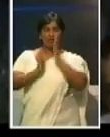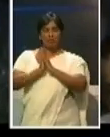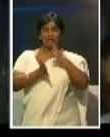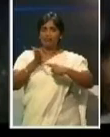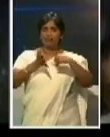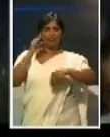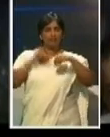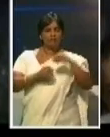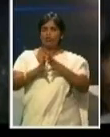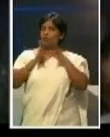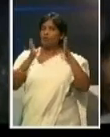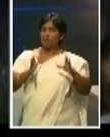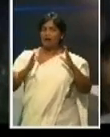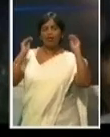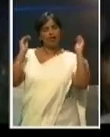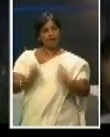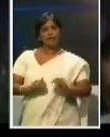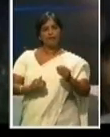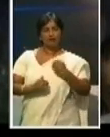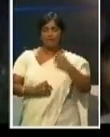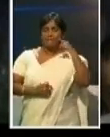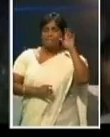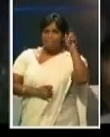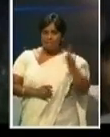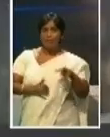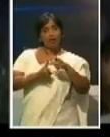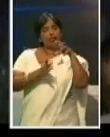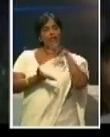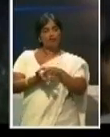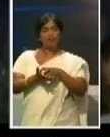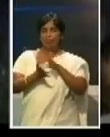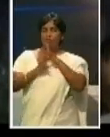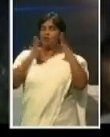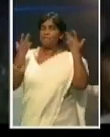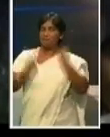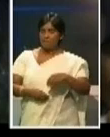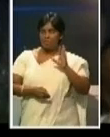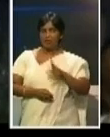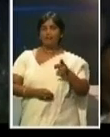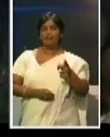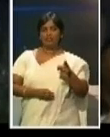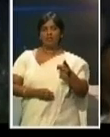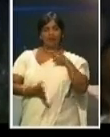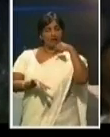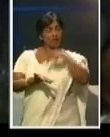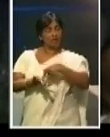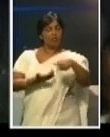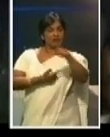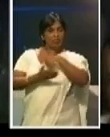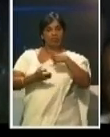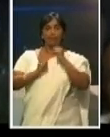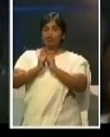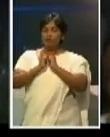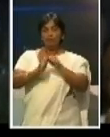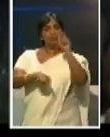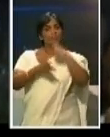ඡන්ද පදනම විශාල වශයෙන් හීන වෙලා තියෙනවා. අපගේ අපේක්ෂකතුමාගේ දිස්ත්‍රික්කෙම විශාල වශයෙන් පරාජයට ලක් වෙලා තියෙනවා. මේ නාගරික ඡන්ද පදනම,